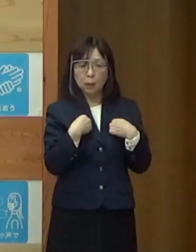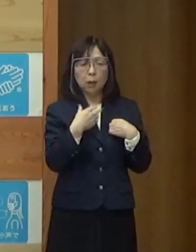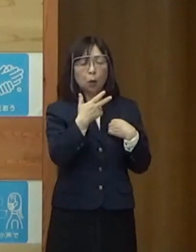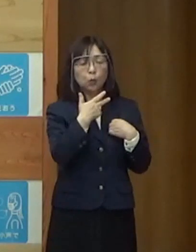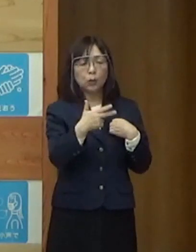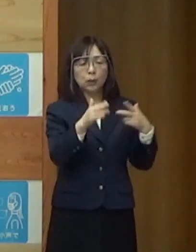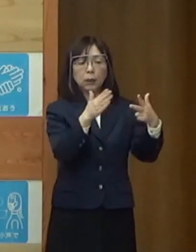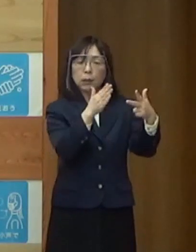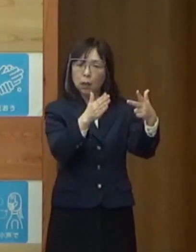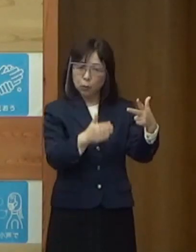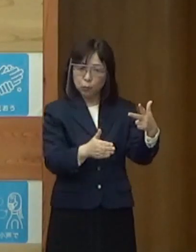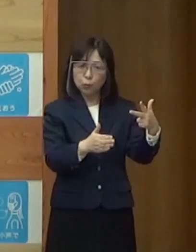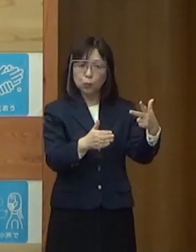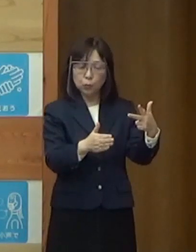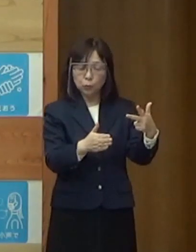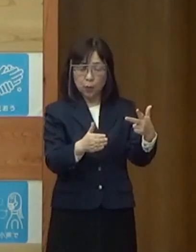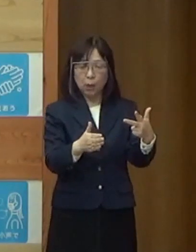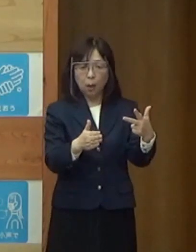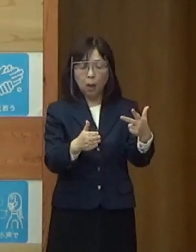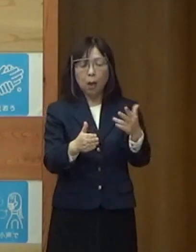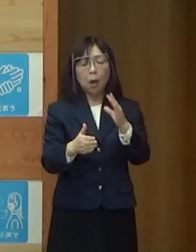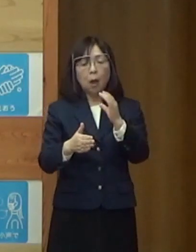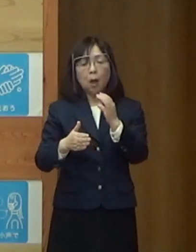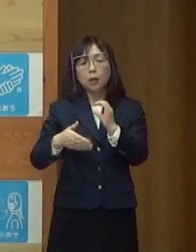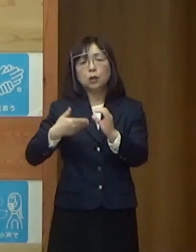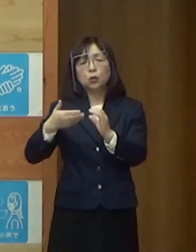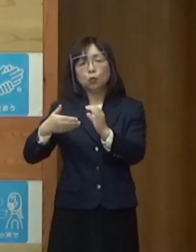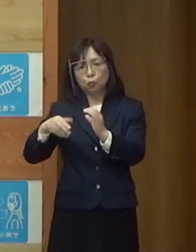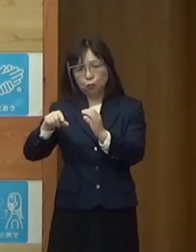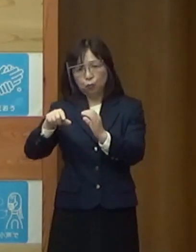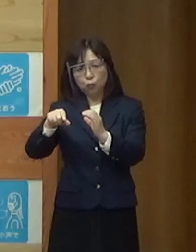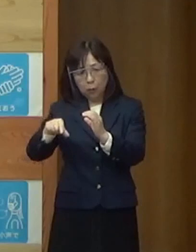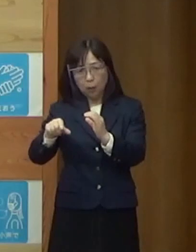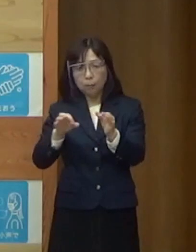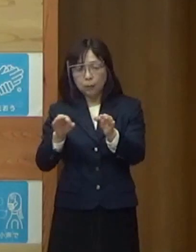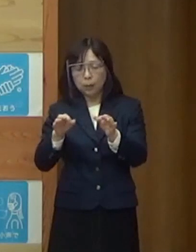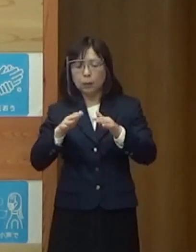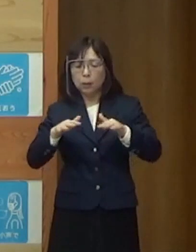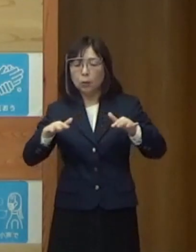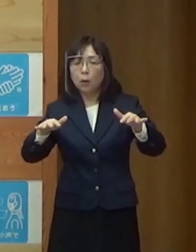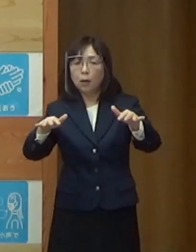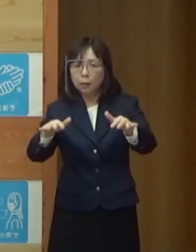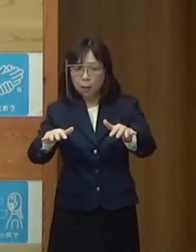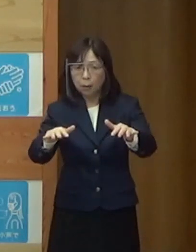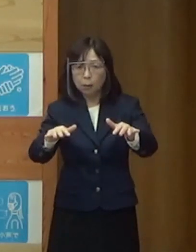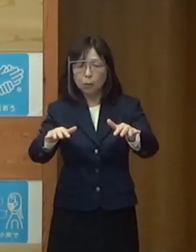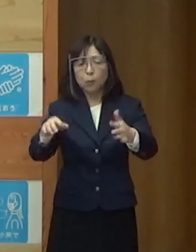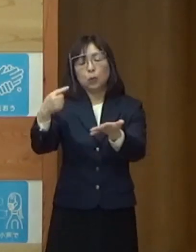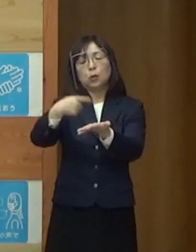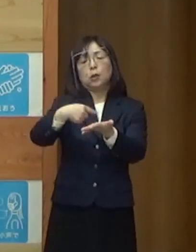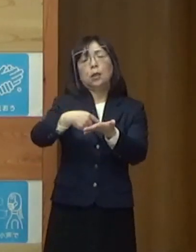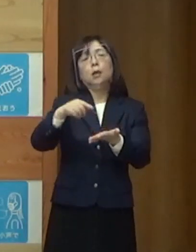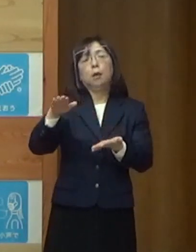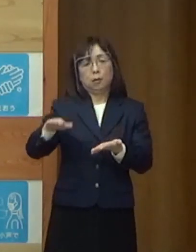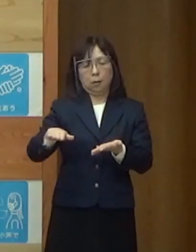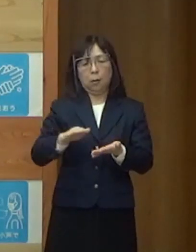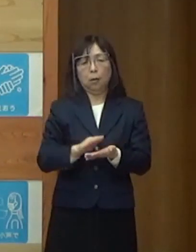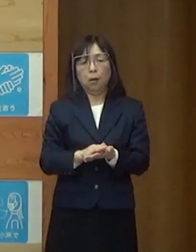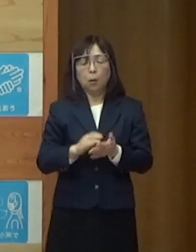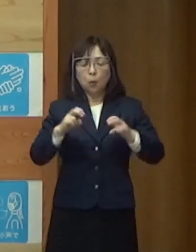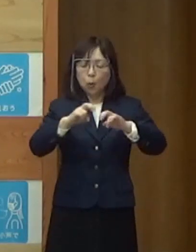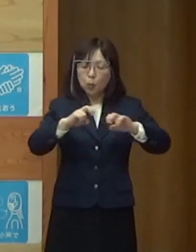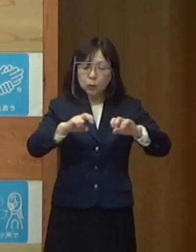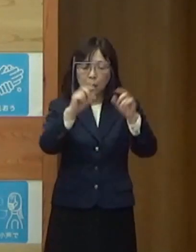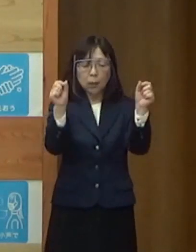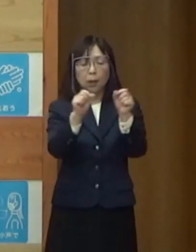福祉施設や繁華街の飲食店などに広がった可能性が指摘をされました。こうした分